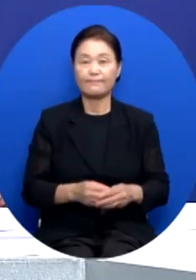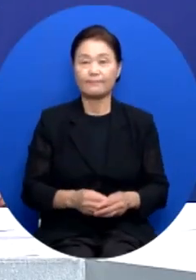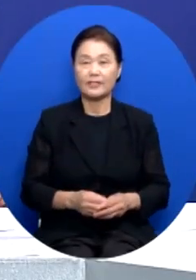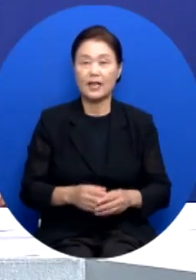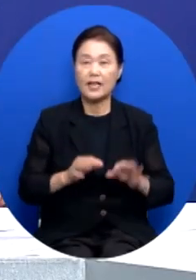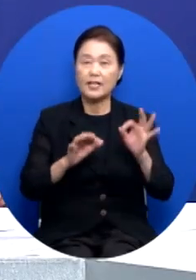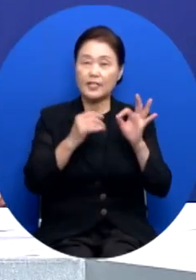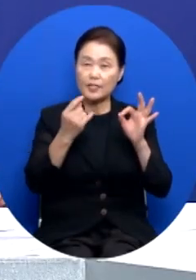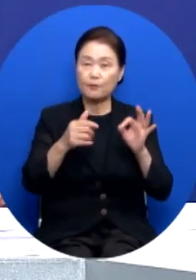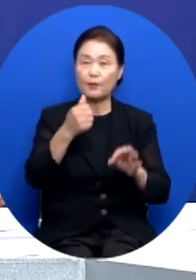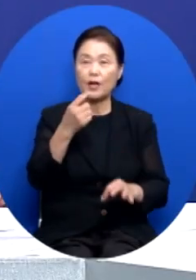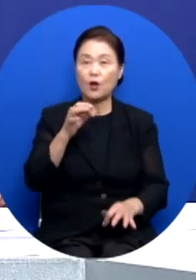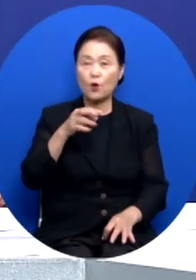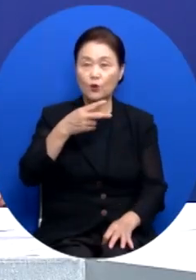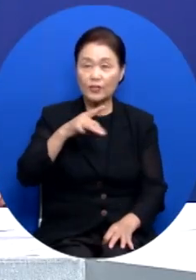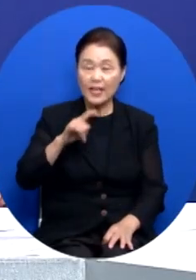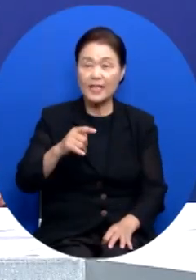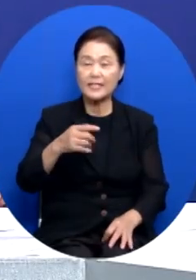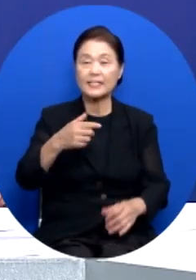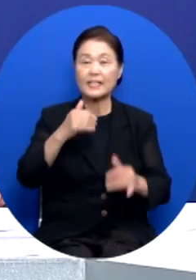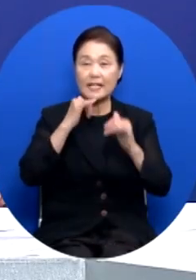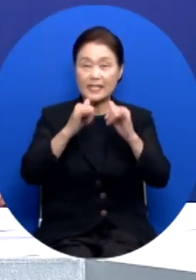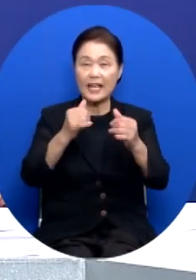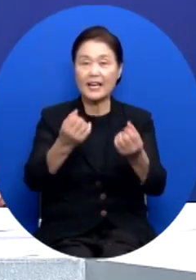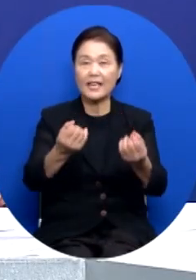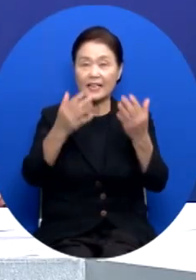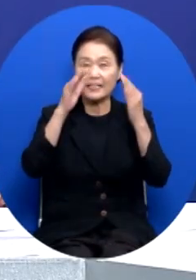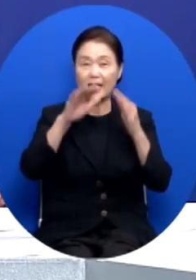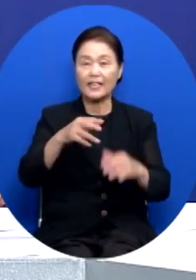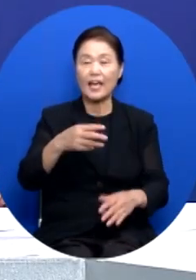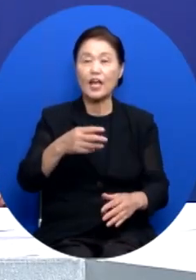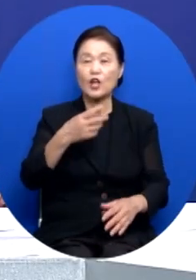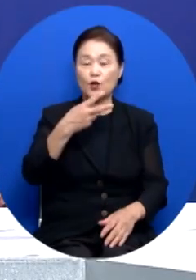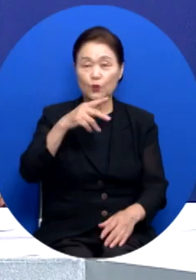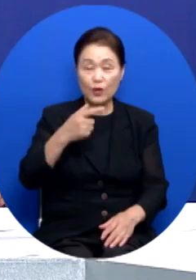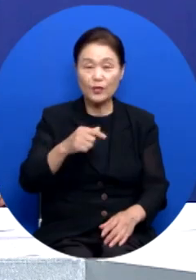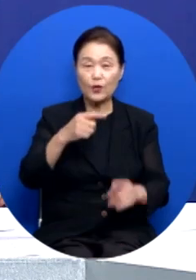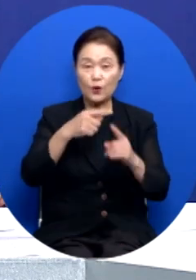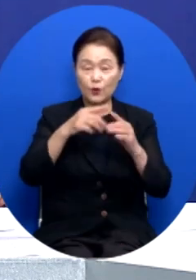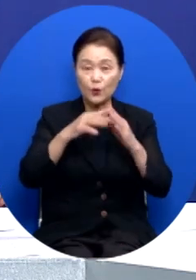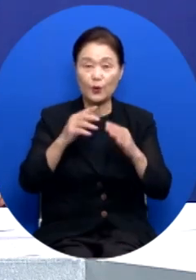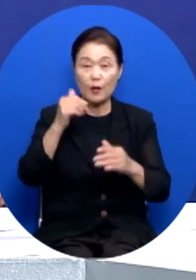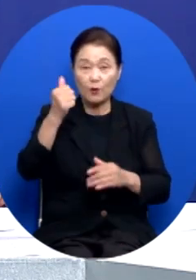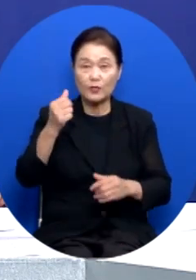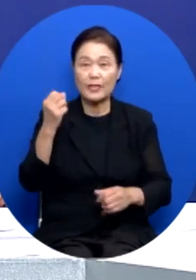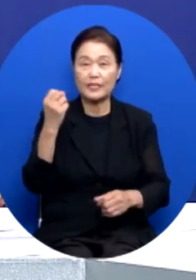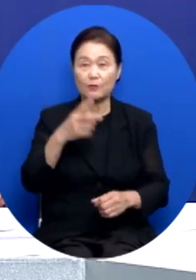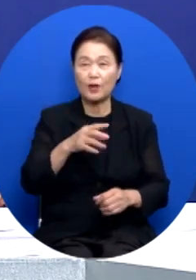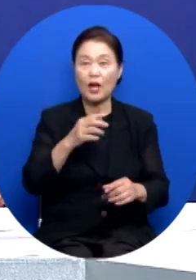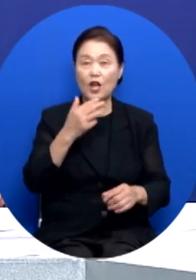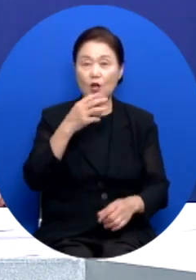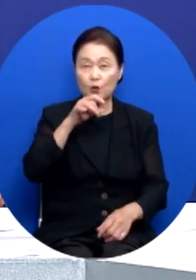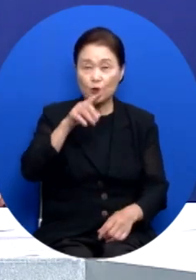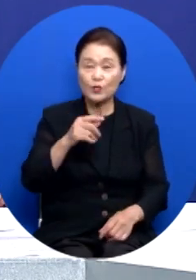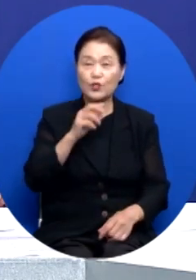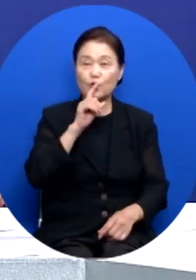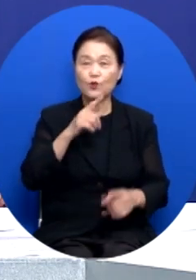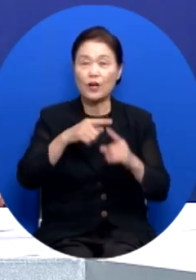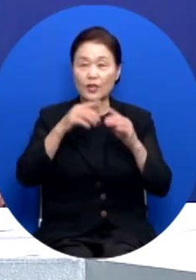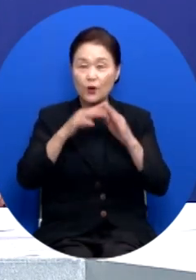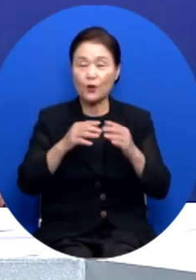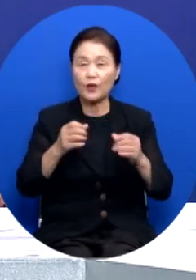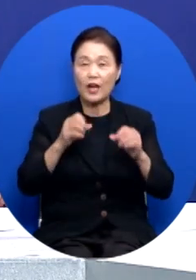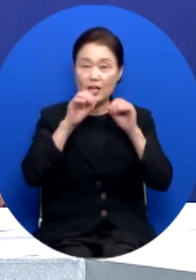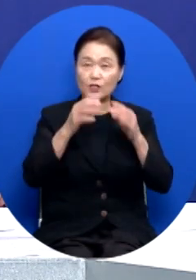제10회 홍대실 대상에 두란노 교회 이상문 목사가 목회 부문에, 율전 중앙교회 신준호 목사가 선교 봉사 부문에